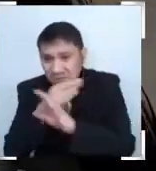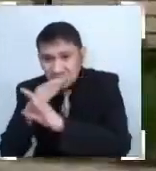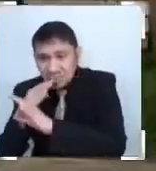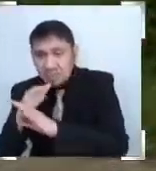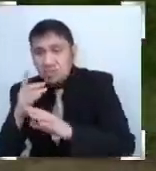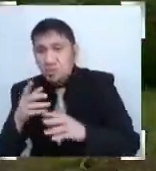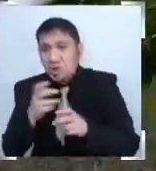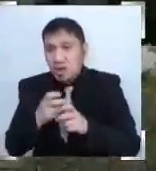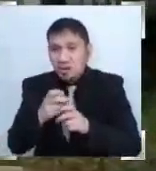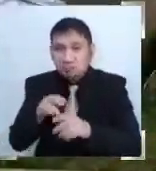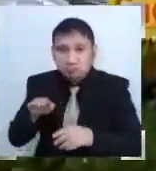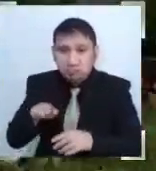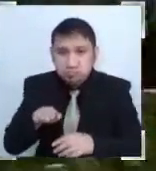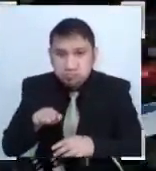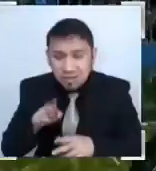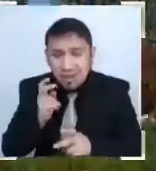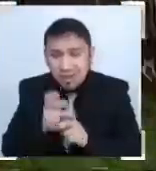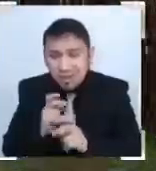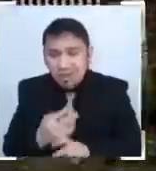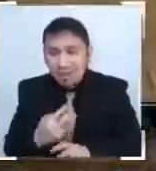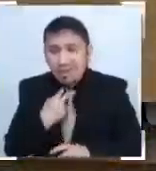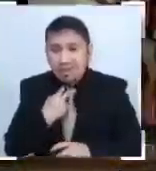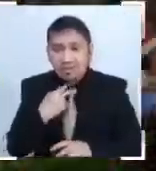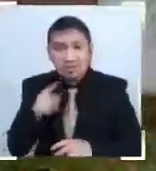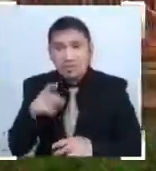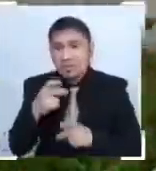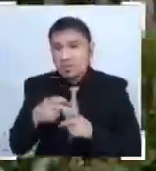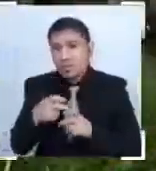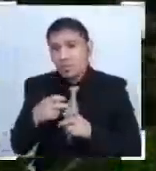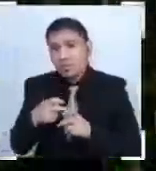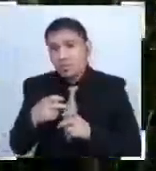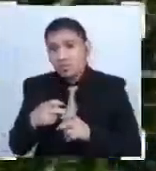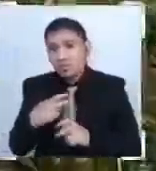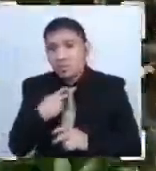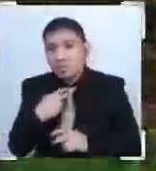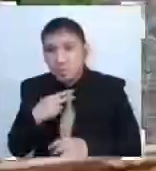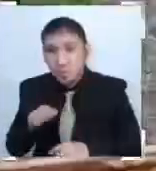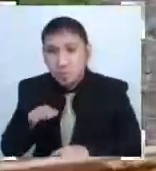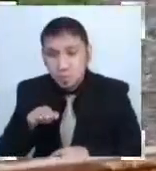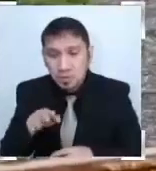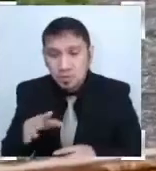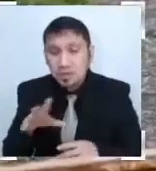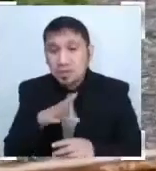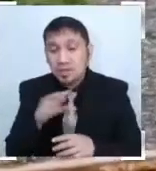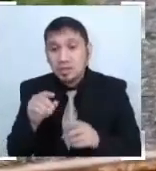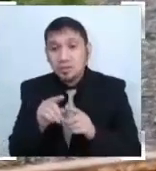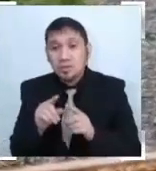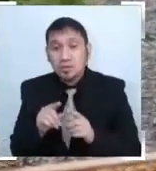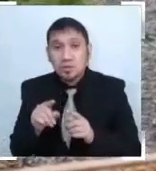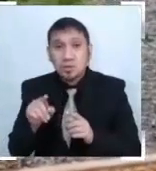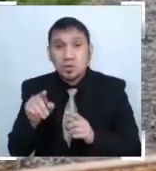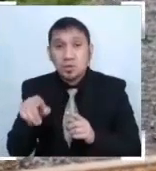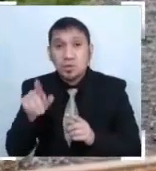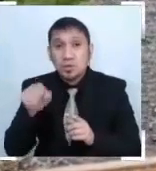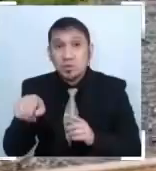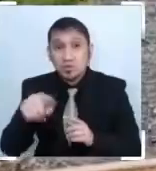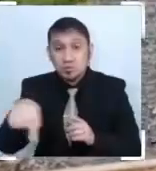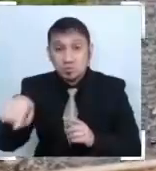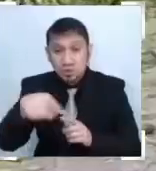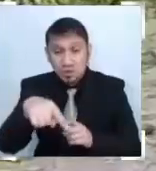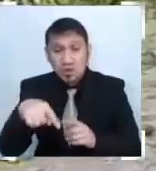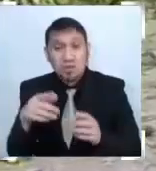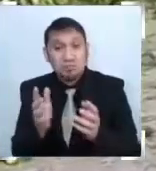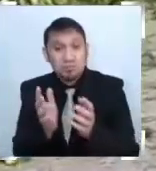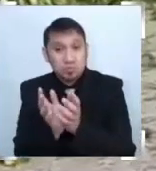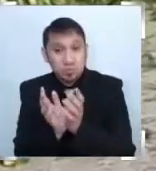Medyo, pag may road blockage, medyo mahirap. Lalo na yung commercial power. Ang Dito Telecommunity, sinabing na-restore na nila